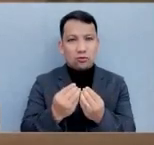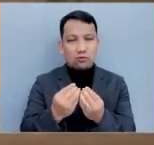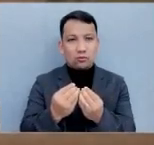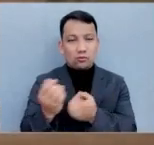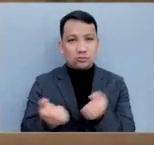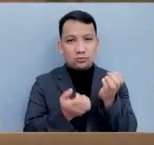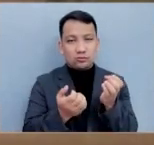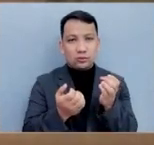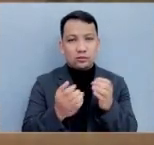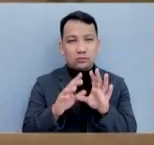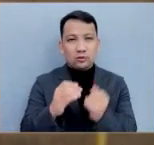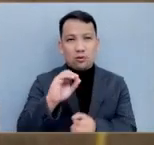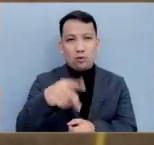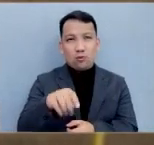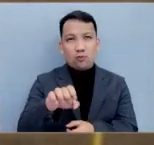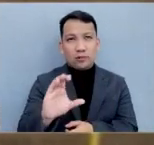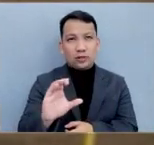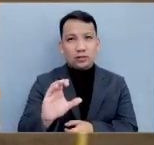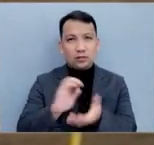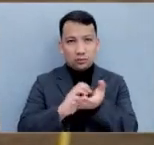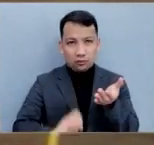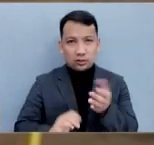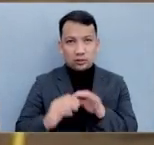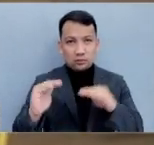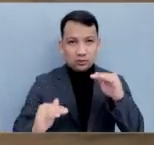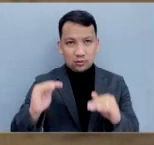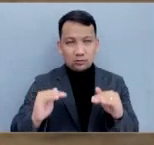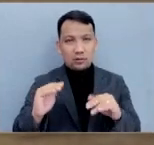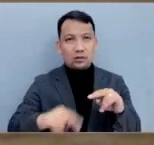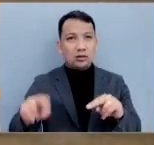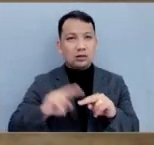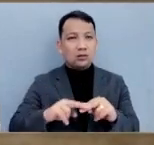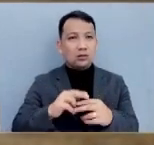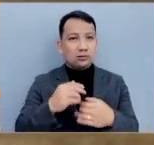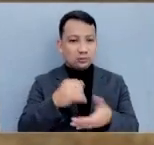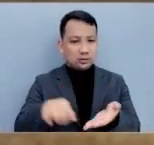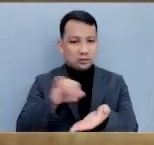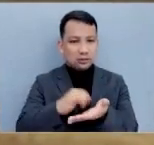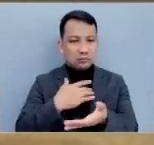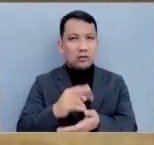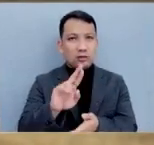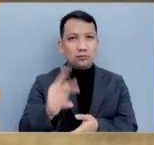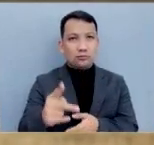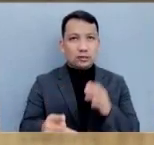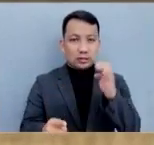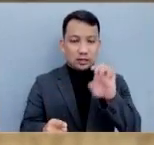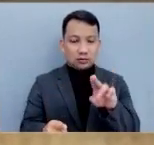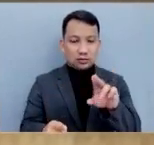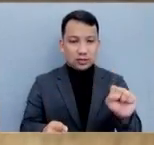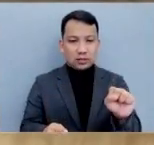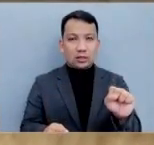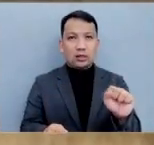OPEC. Nagbawas sila ng oil production para mabalanse sa tumataas sa mga interest rate sa United Kingdom at Amerika. Dagdag pa ng